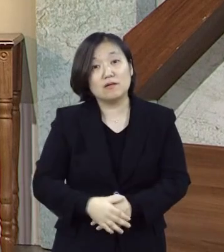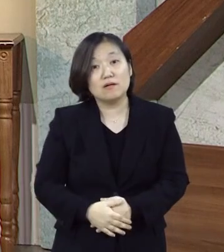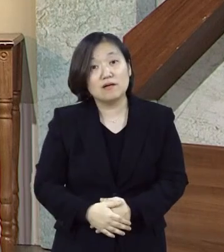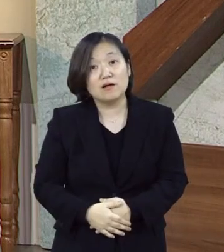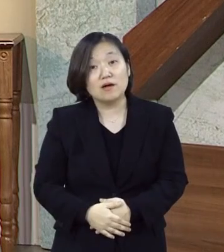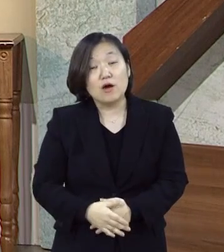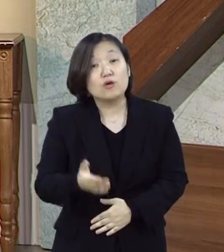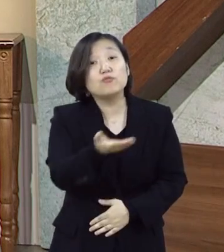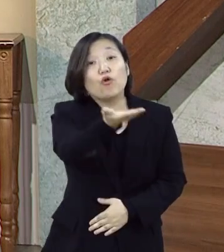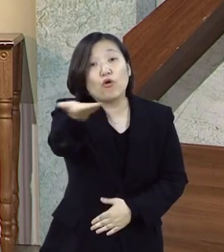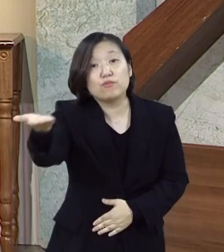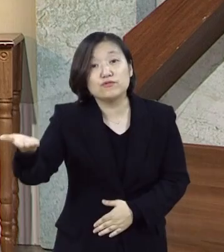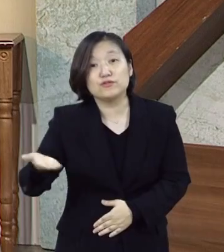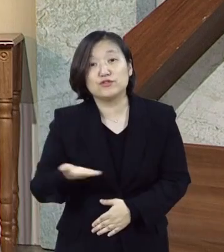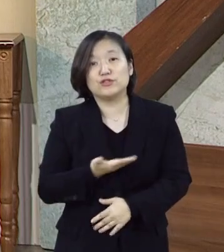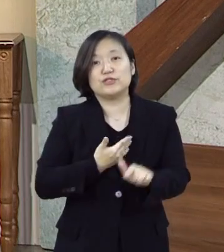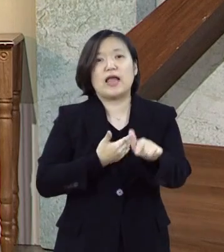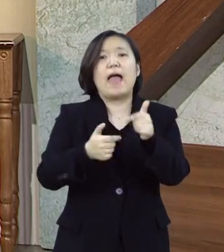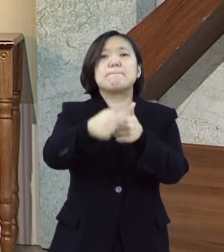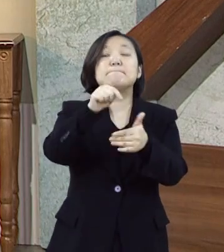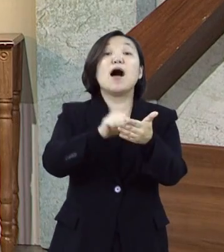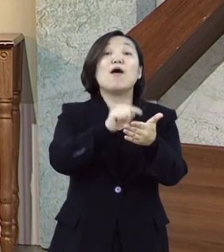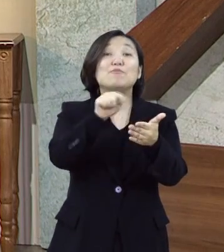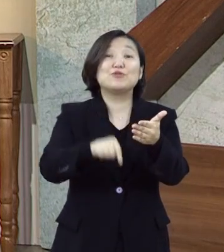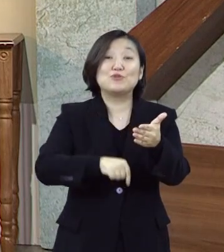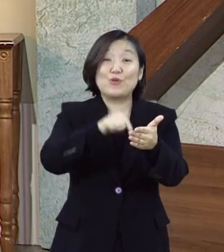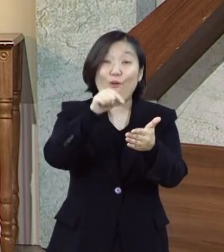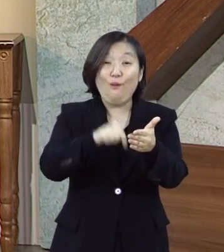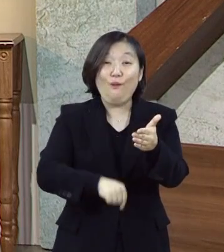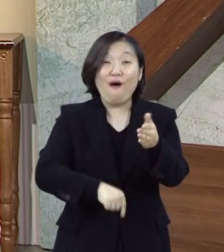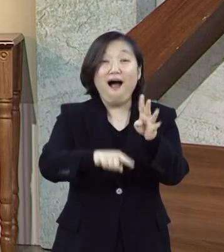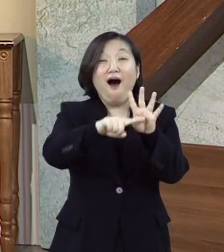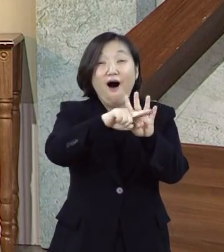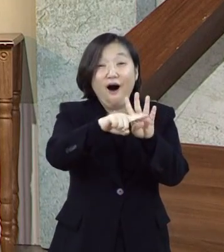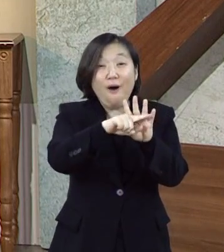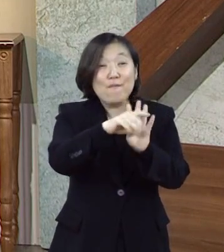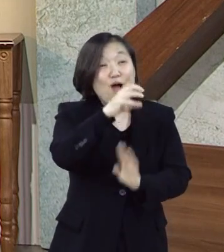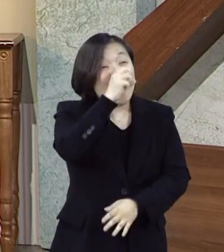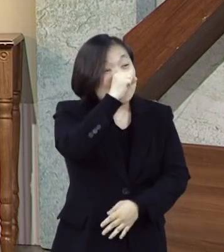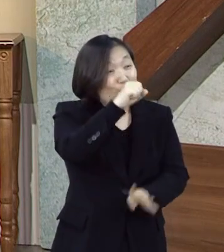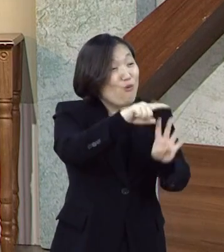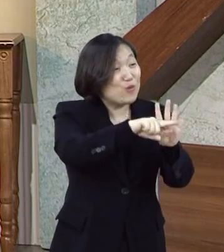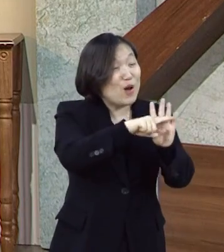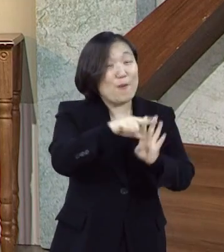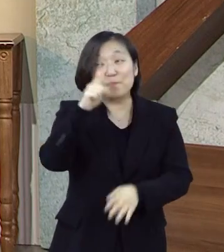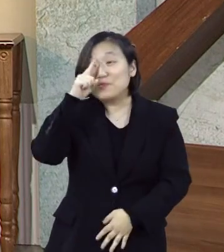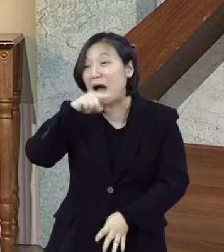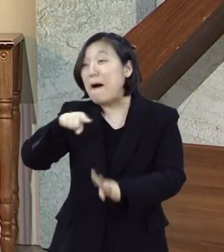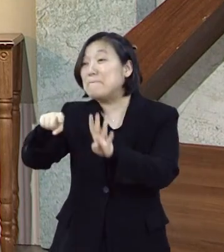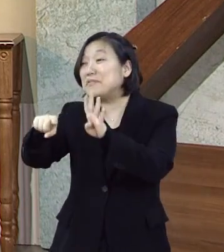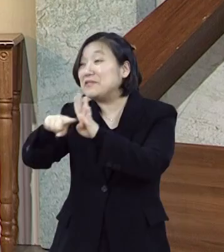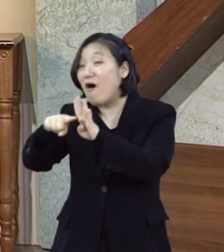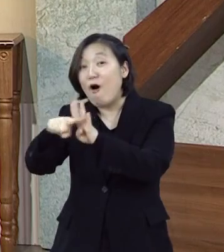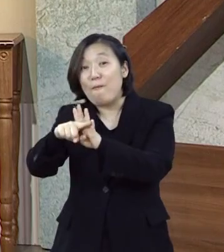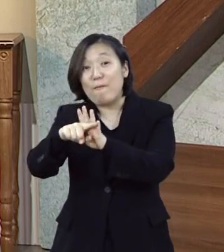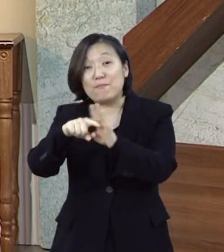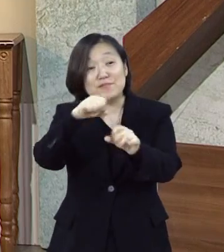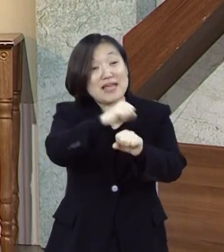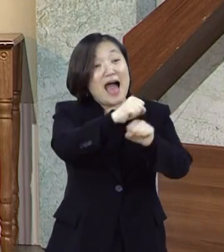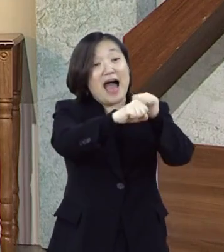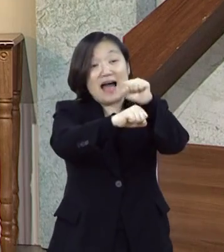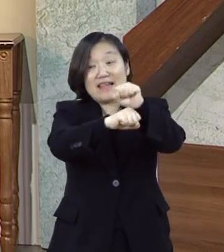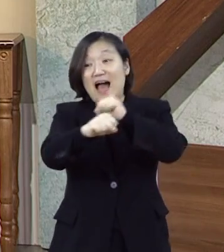마음에 어떤 업의 에너지를 쌓고 계십니까? 지금